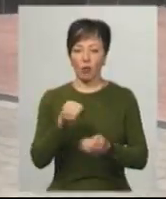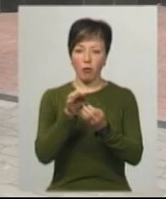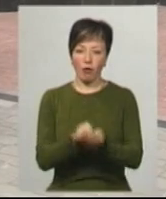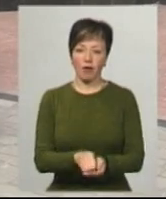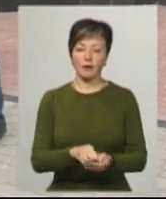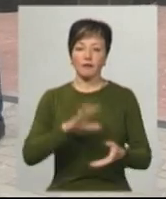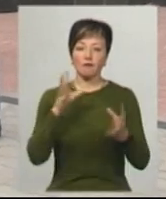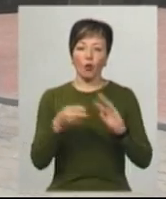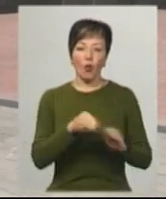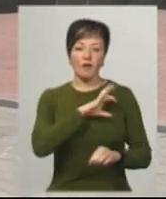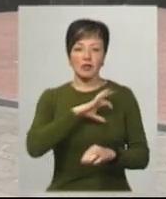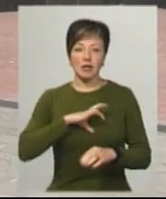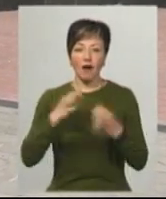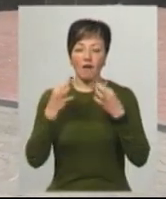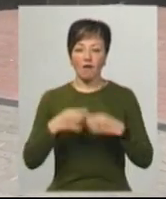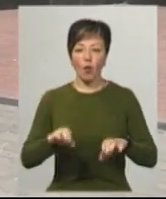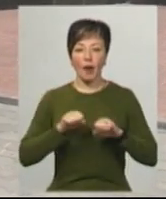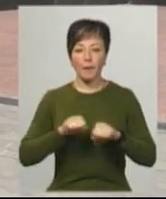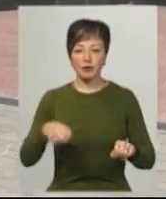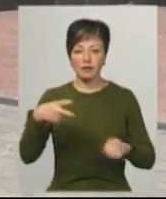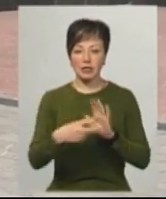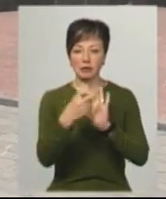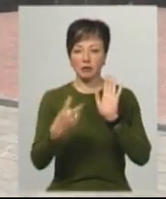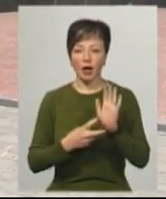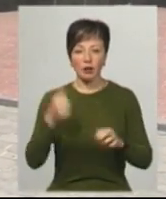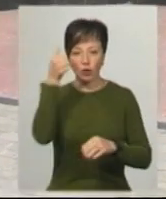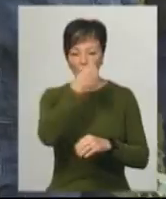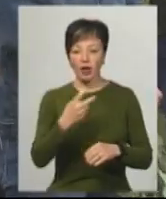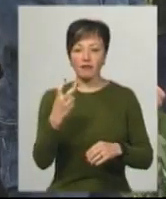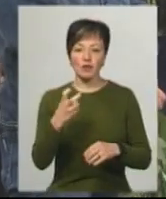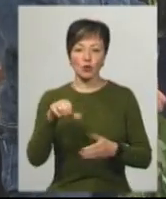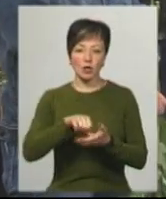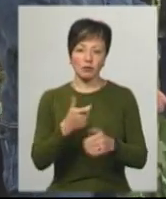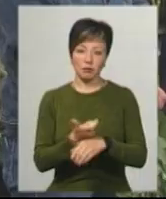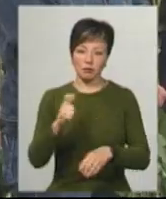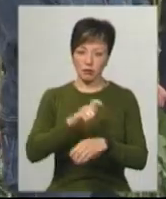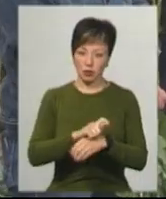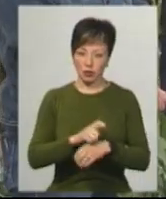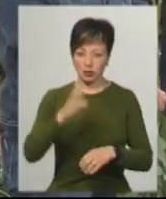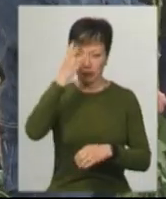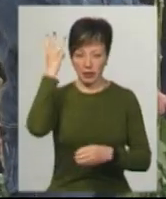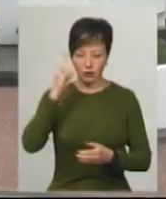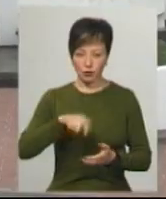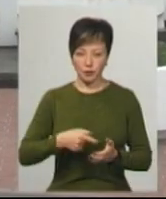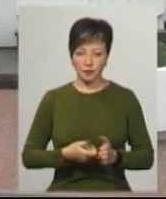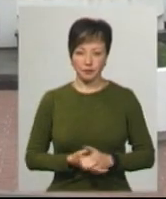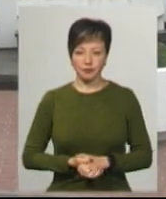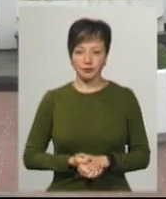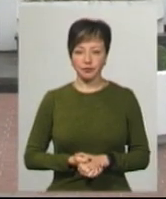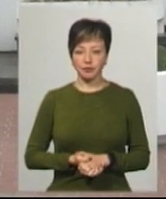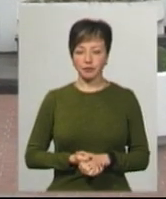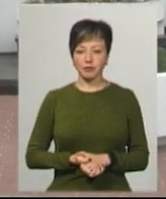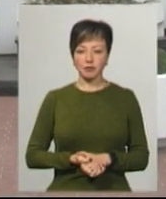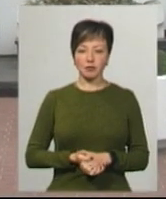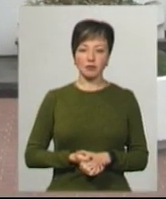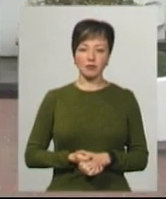Всього відзнак «Воля та мужність» 2017 року отримали більше 200 учасників АТО ООС з обласного центру, додає Ігор Олійник.